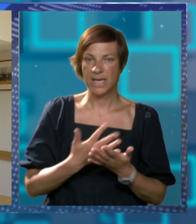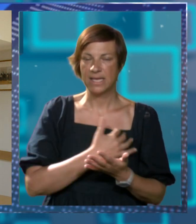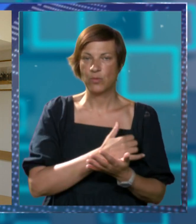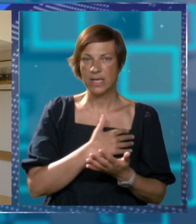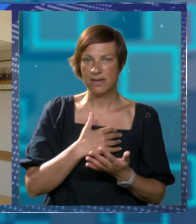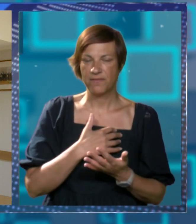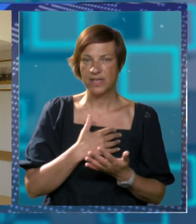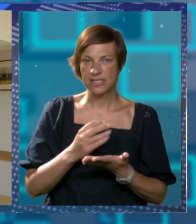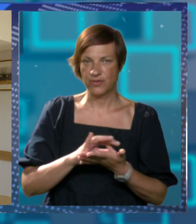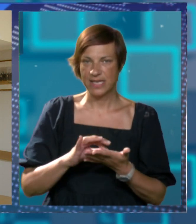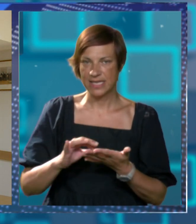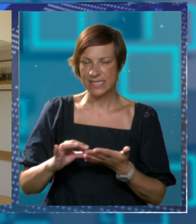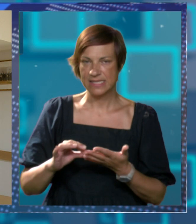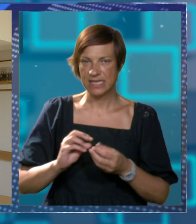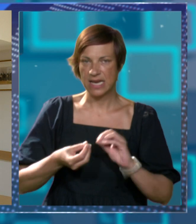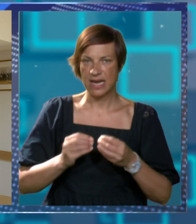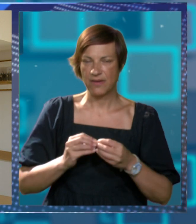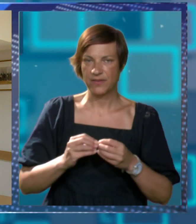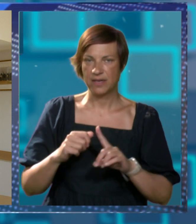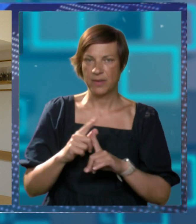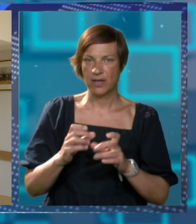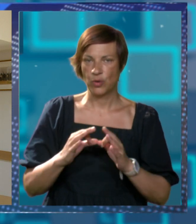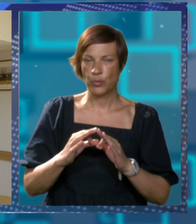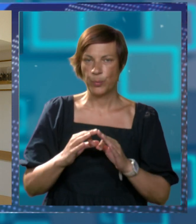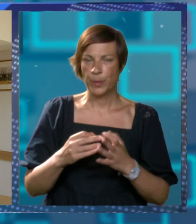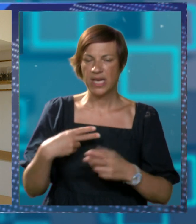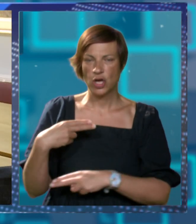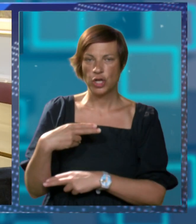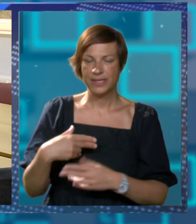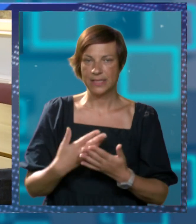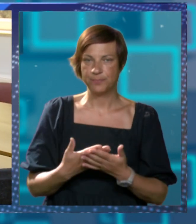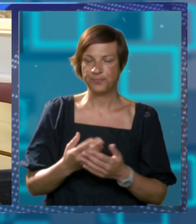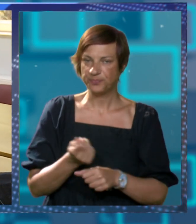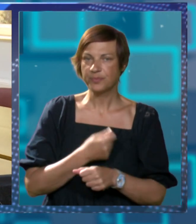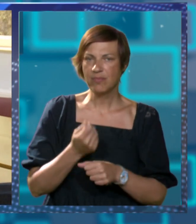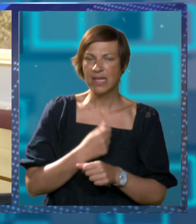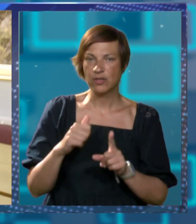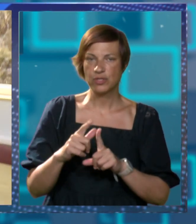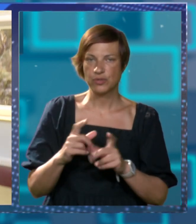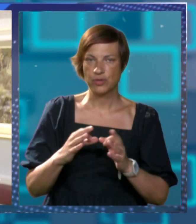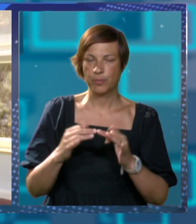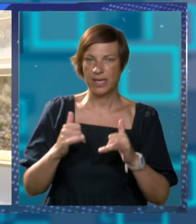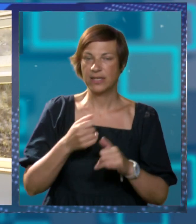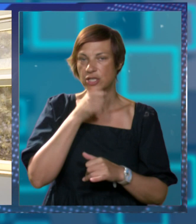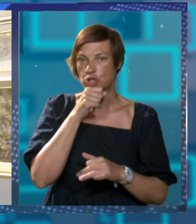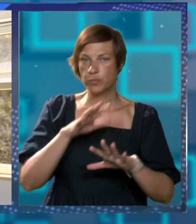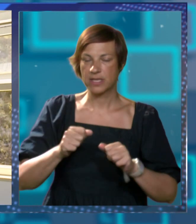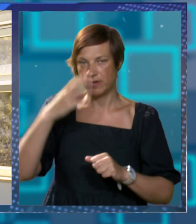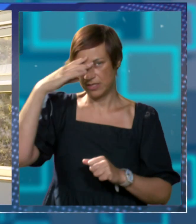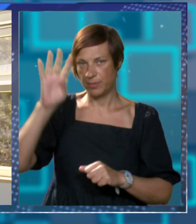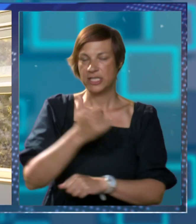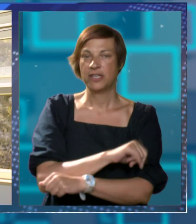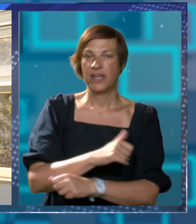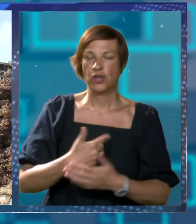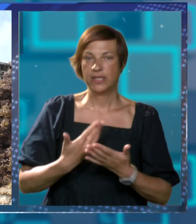u Hrvatskoj je i registrirana firma Kupari Luxury Hotels. Inače, rekonstrukciju Kupara aktualna župska vlast